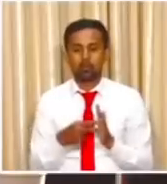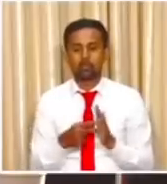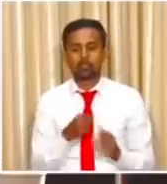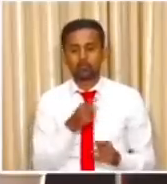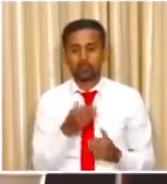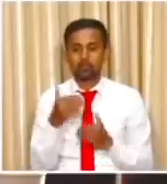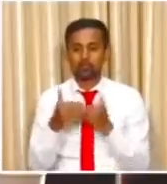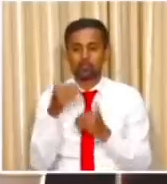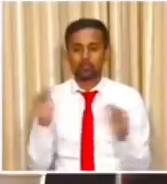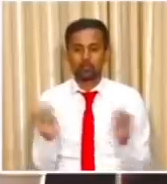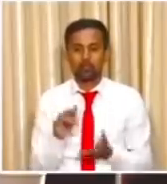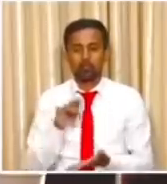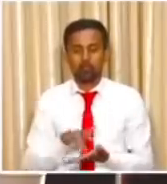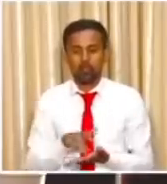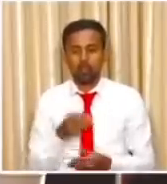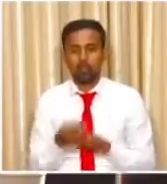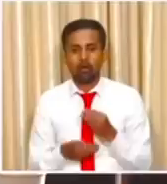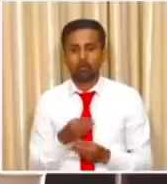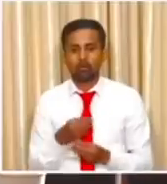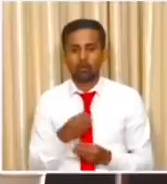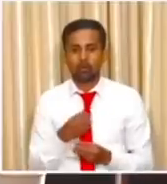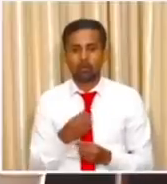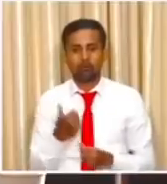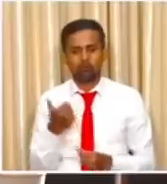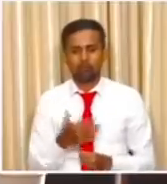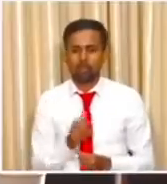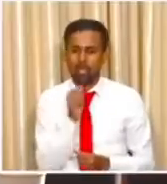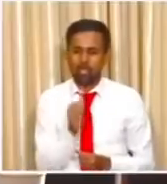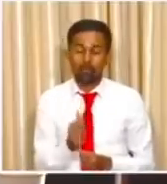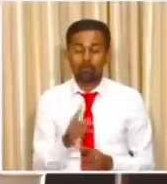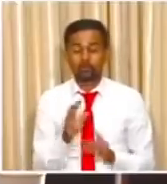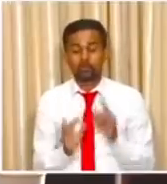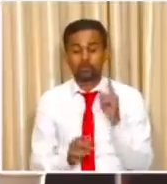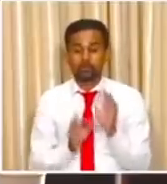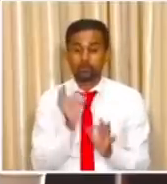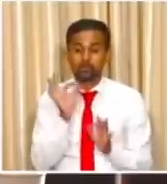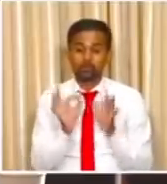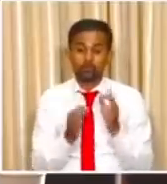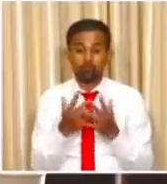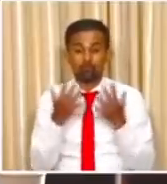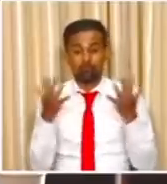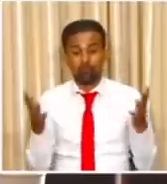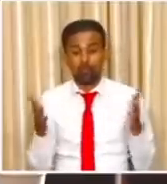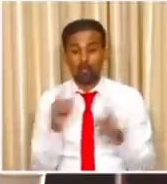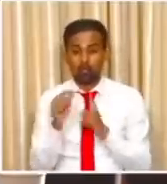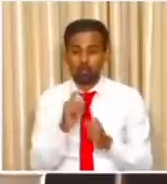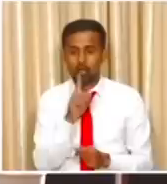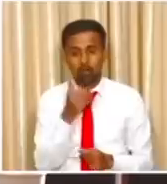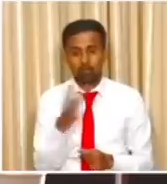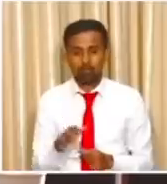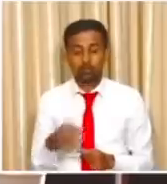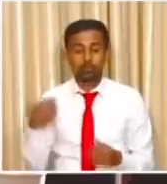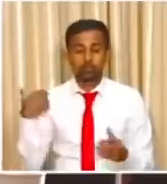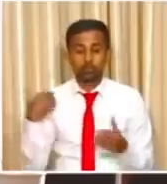තමයි ඉස්සරහට ගෙනෙන සුළු ආමාද්‍ය පරිමාණ ආර්ථිකය තමයි අපේ රටේ කොඳුනාරට ඇත්තතරම් වැකි වාක්‍ය ඕන තරම් මේ පාර්ලිමේන්තුව කියලා තිබෙනවා ඒවා අපි